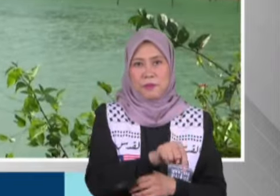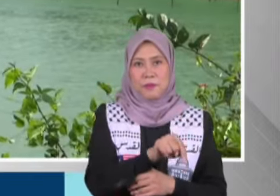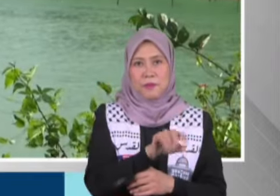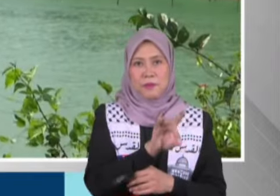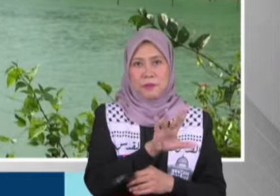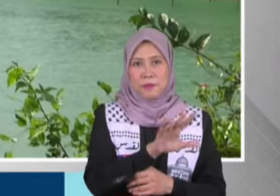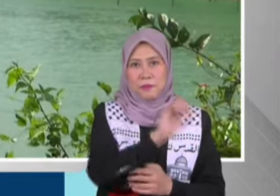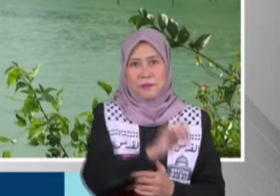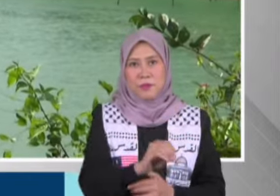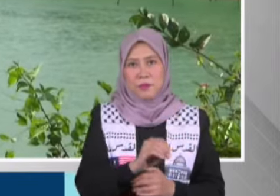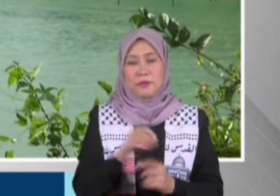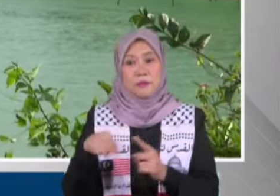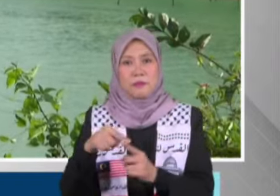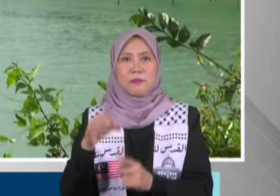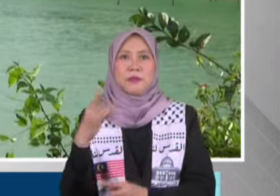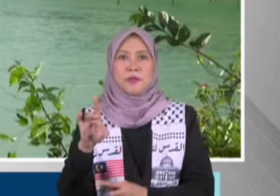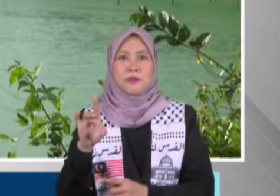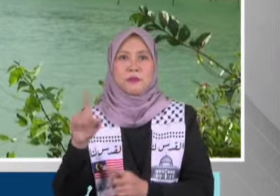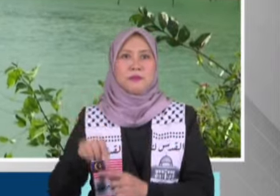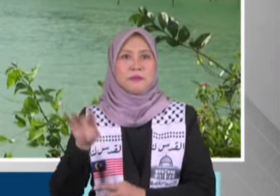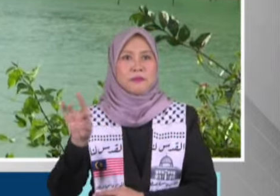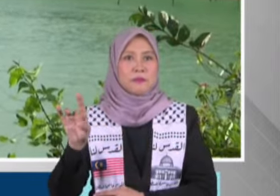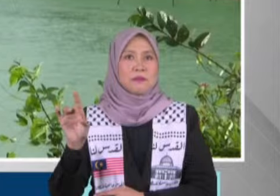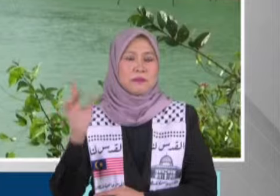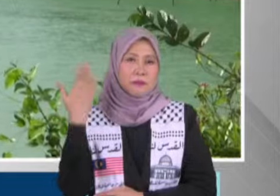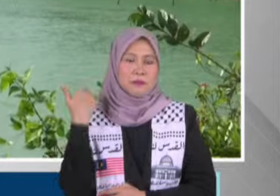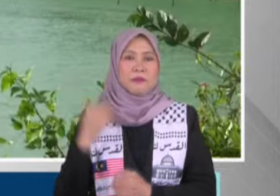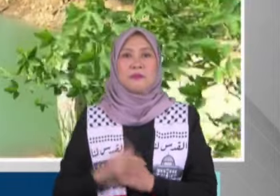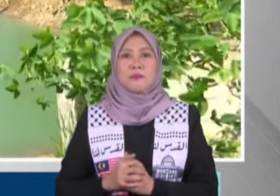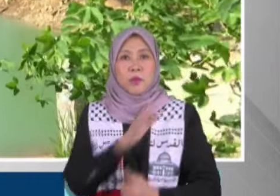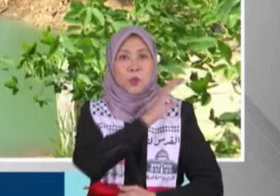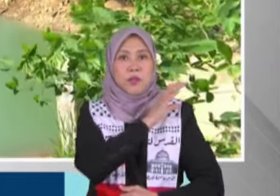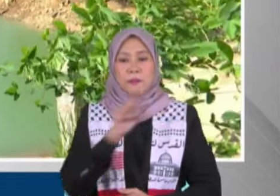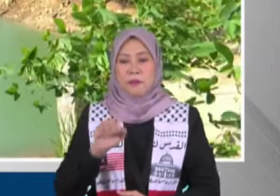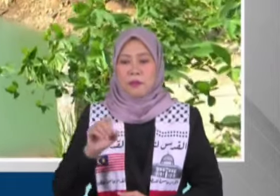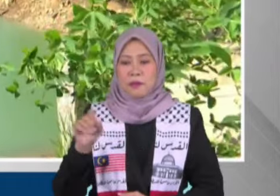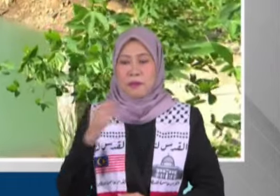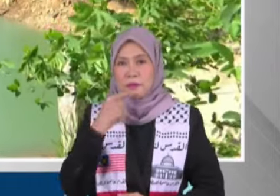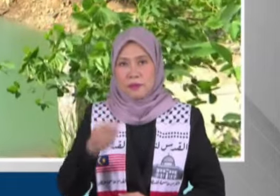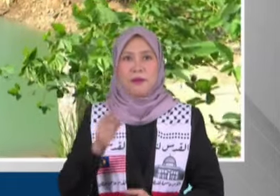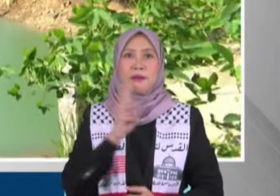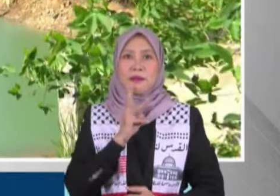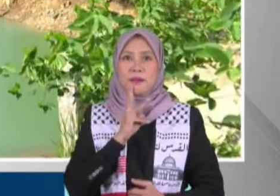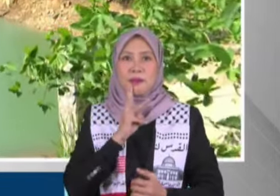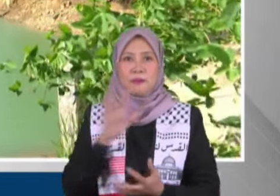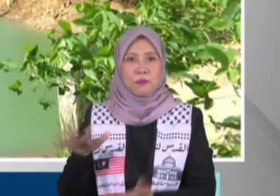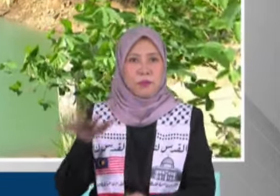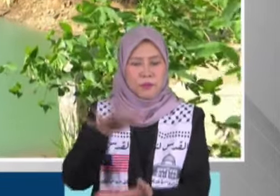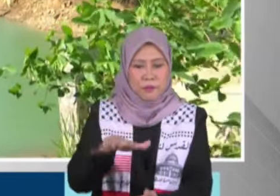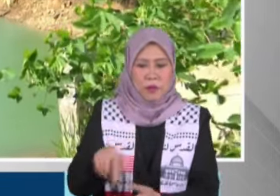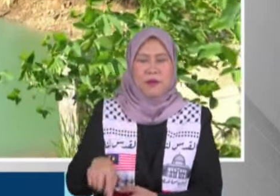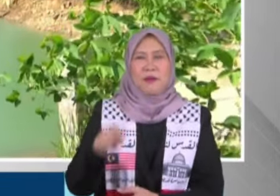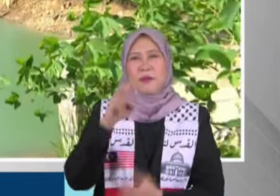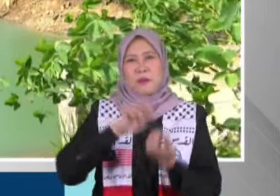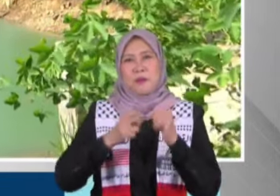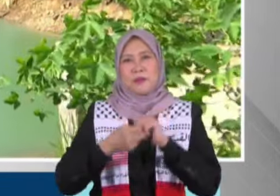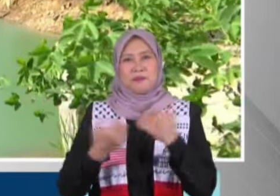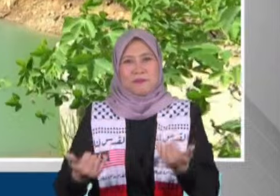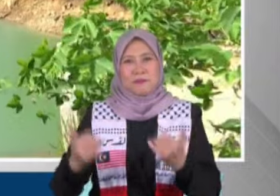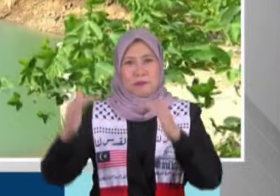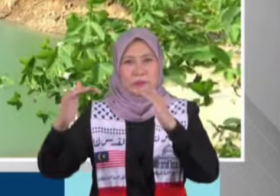38.85% pada 18 Ogos lalu. Sebelum ini, pengerusi MADA berkata sumber bekalan air negeri akan berada pada tahap kritikal sekiranya